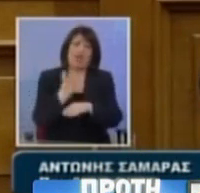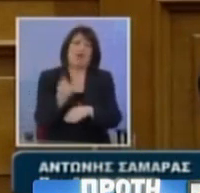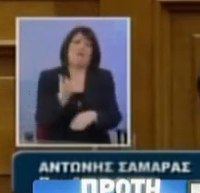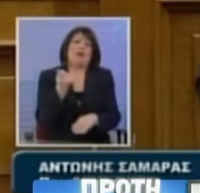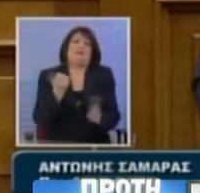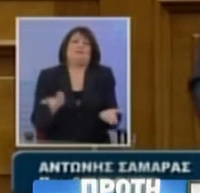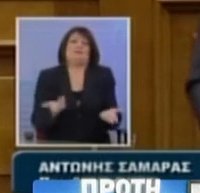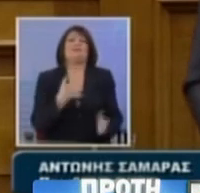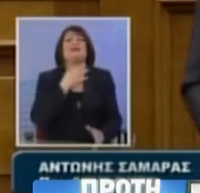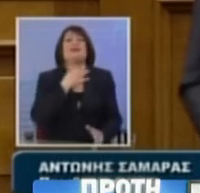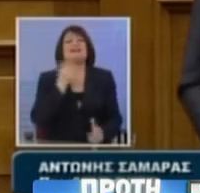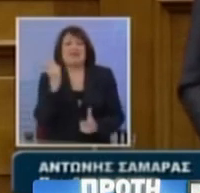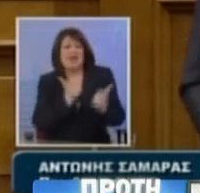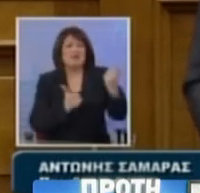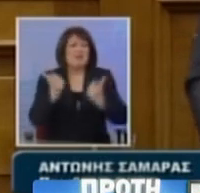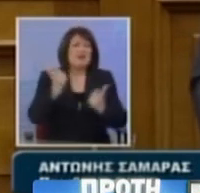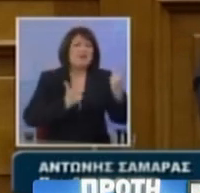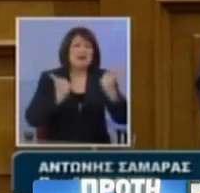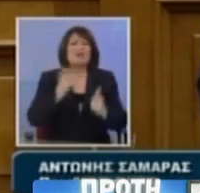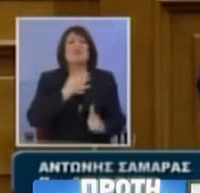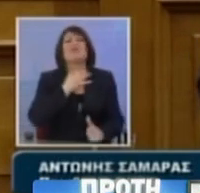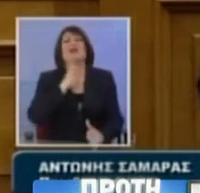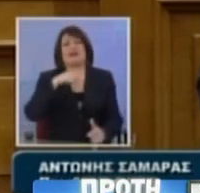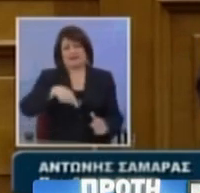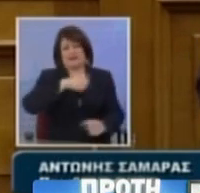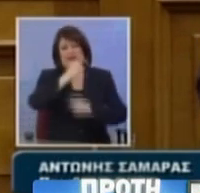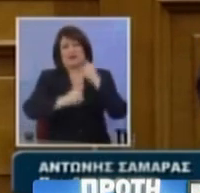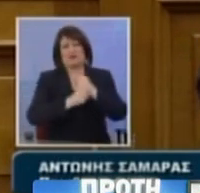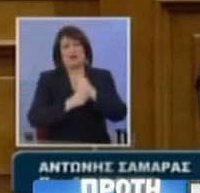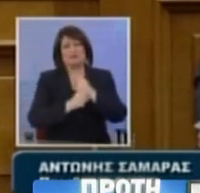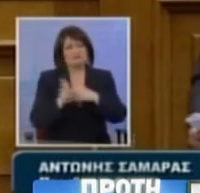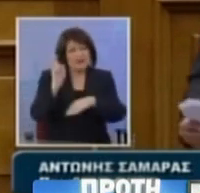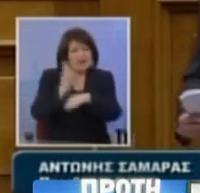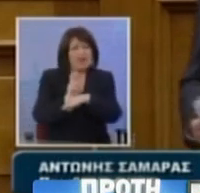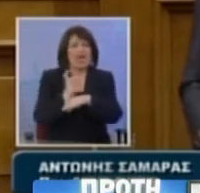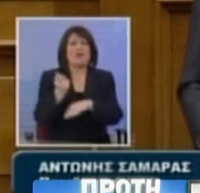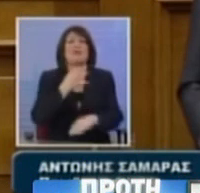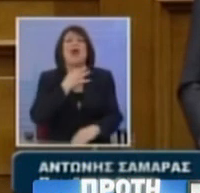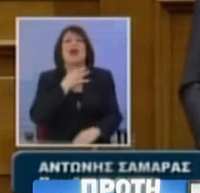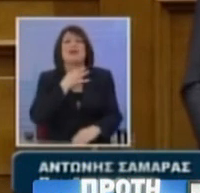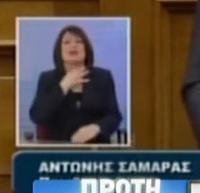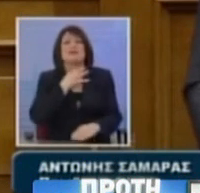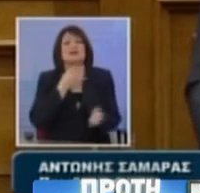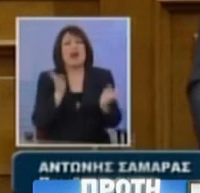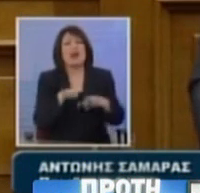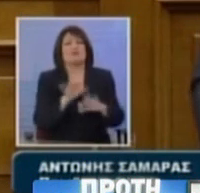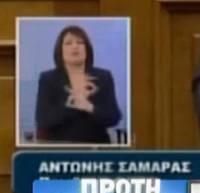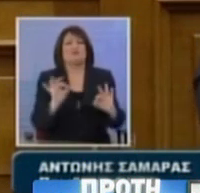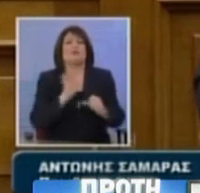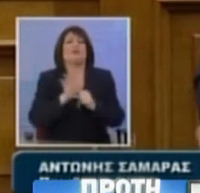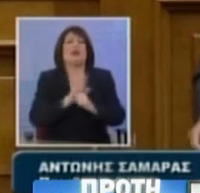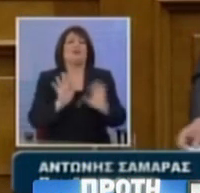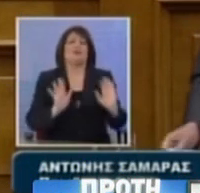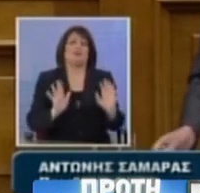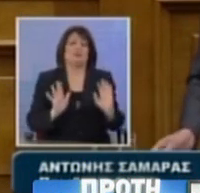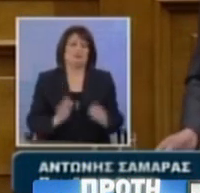πρώτο βήμα για να αποδεσμευτούμε από το μνημόνιο και έτσι εξασφαλίζεται η εθνική μας ανεξαρτησία. Αυτά είναι η πραγματική επανάσταση